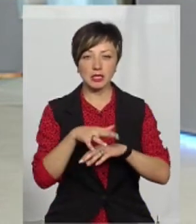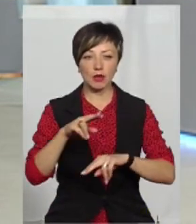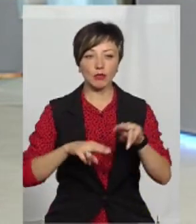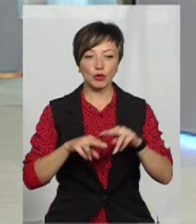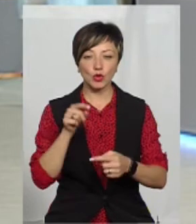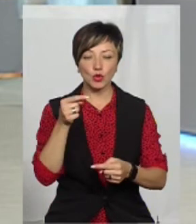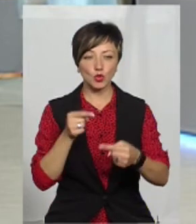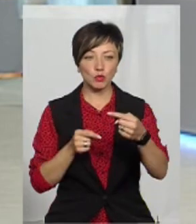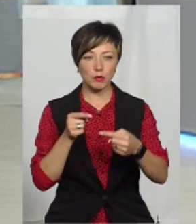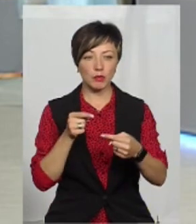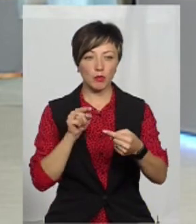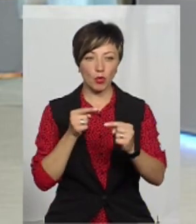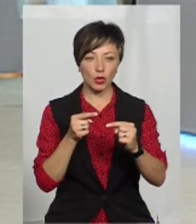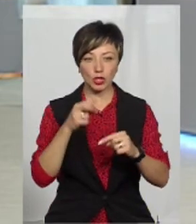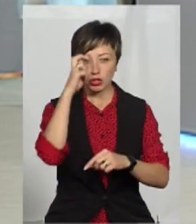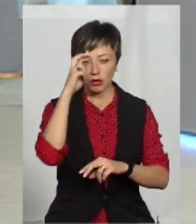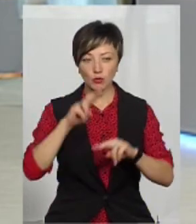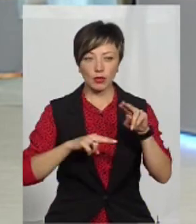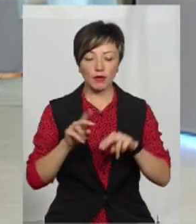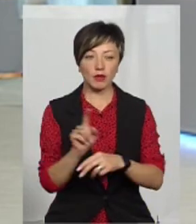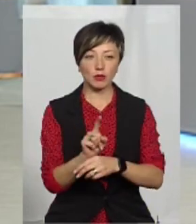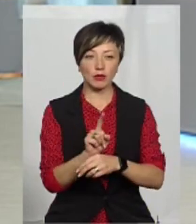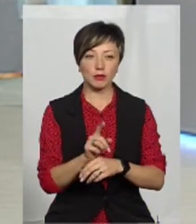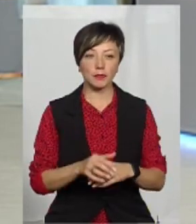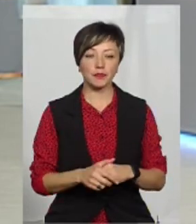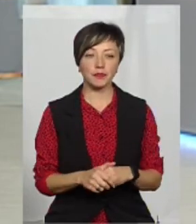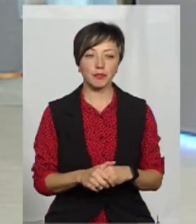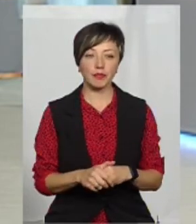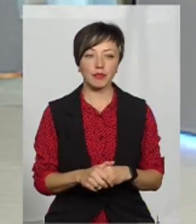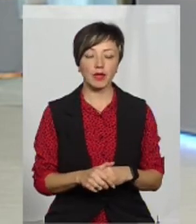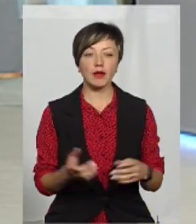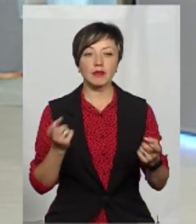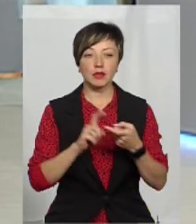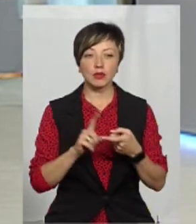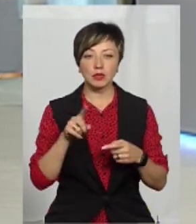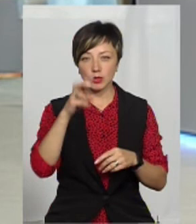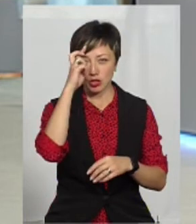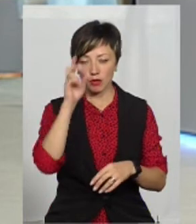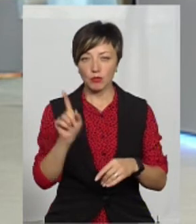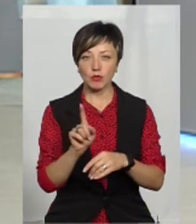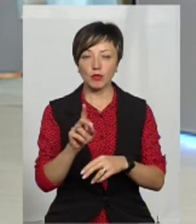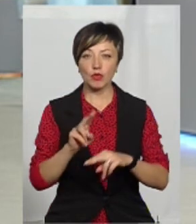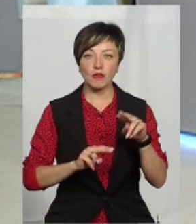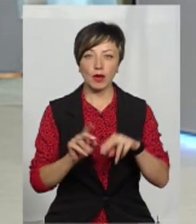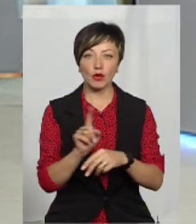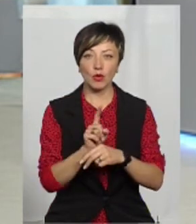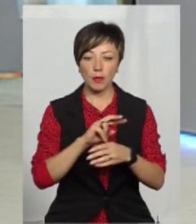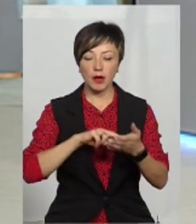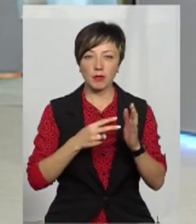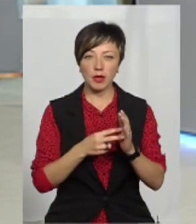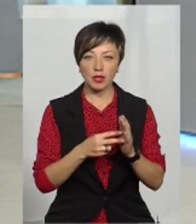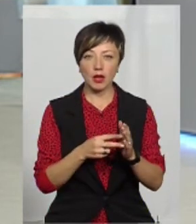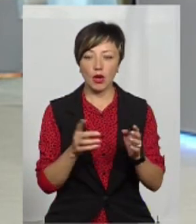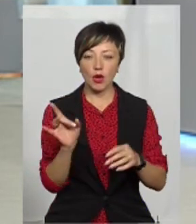суперечити державним будівельним нормам. А яким чином вона буде суперечувати? У зв'язку з тим, що державними будівельними нормами передбачено граничний